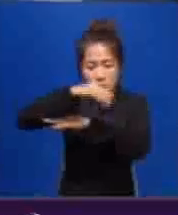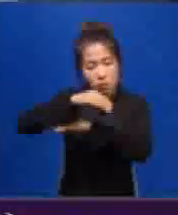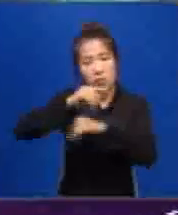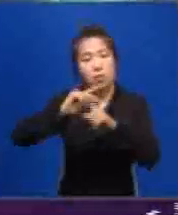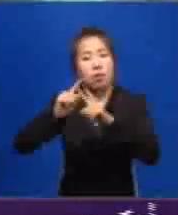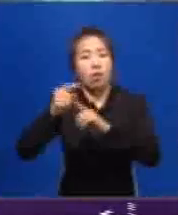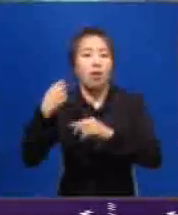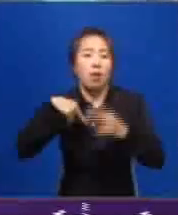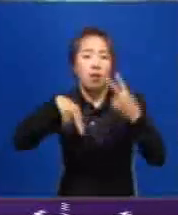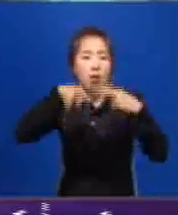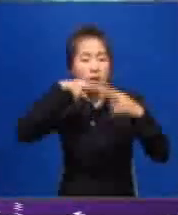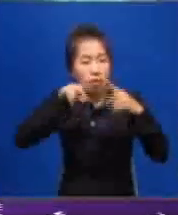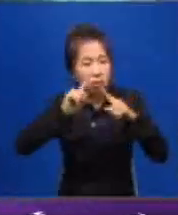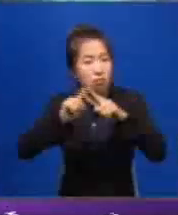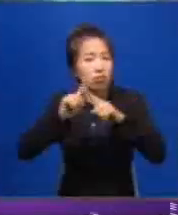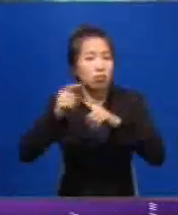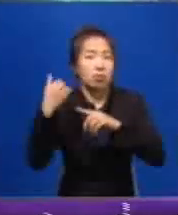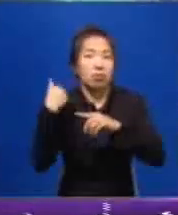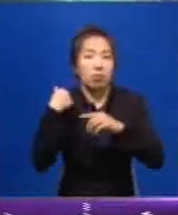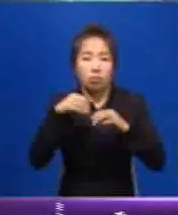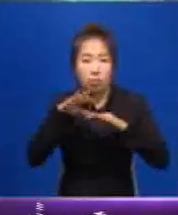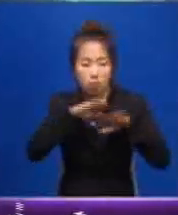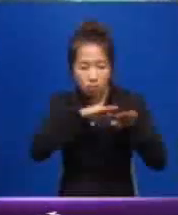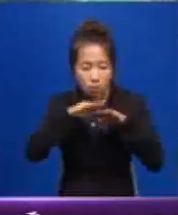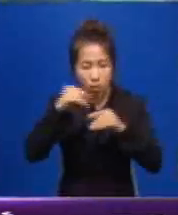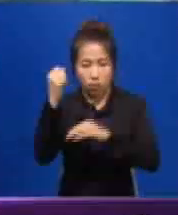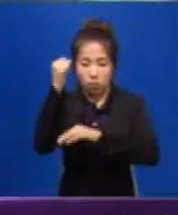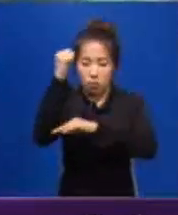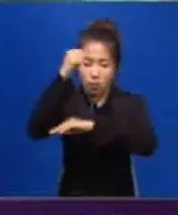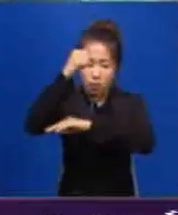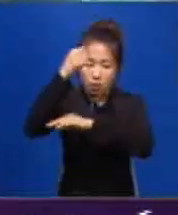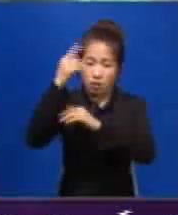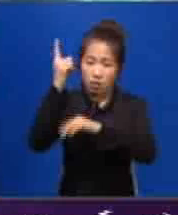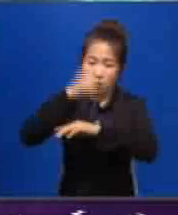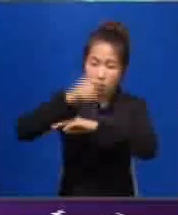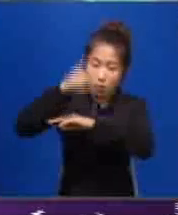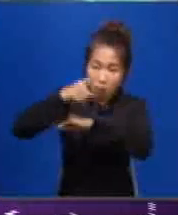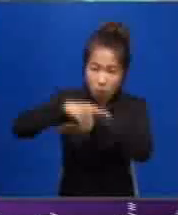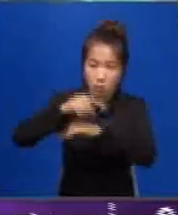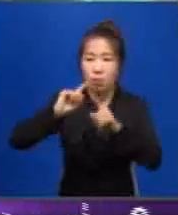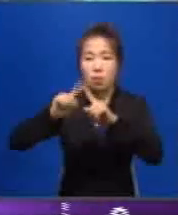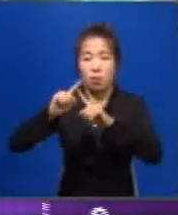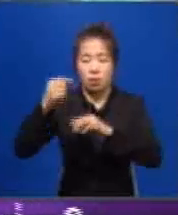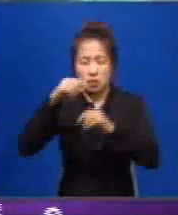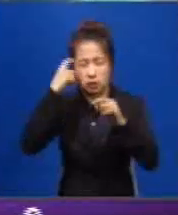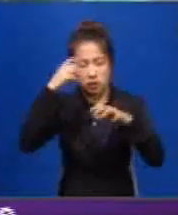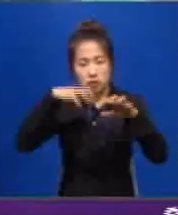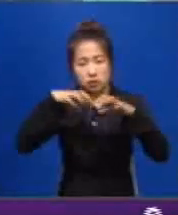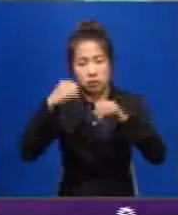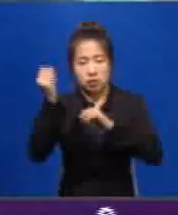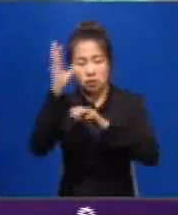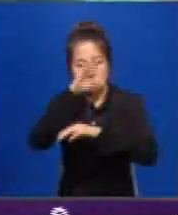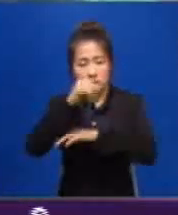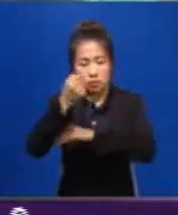ได้ตัดกระแสฟฟ้าบริเวณดงกล่าว พร้อมหรือเสาไฟฟ้าที่เสียหายคาดว่าจะแล้วเสร็ในเวลา 15 นาลิกาของวันนี้